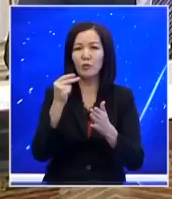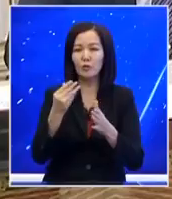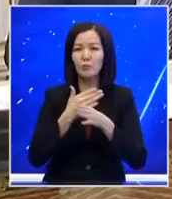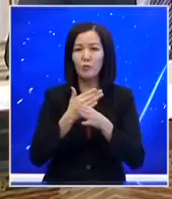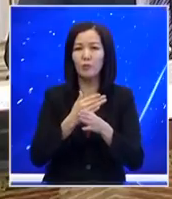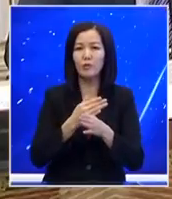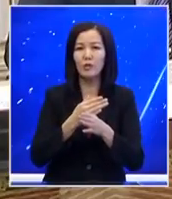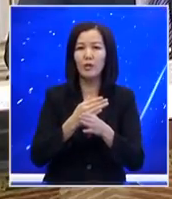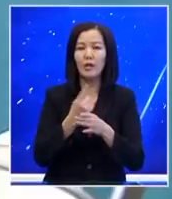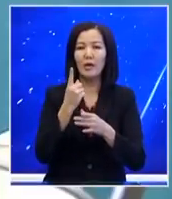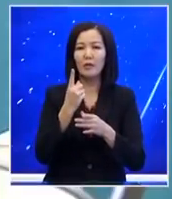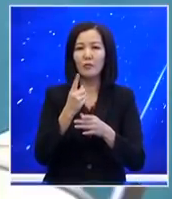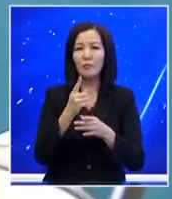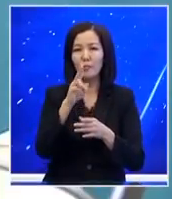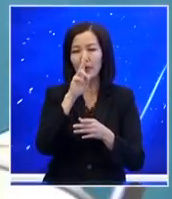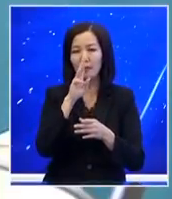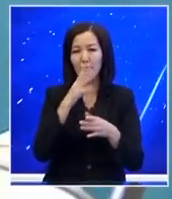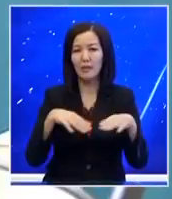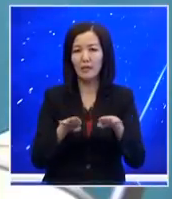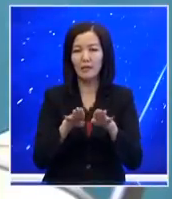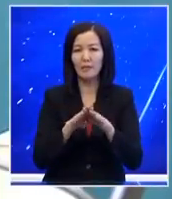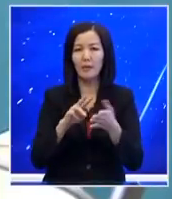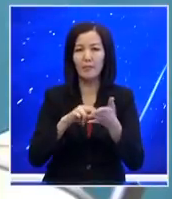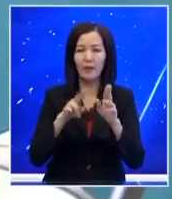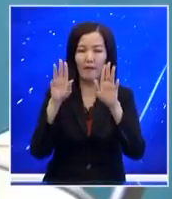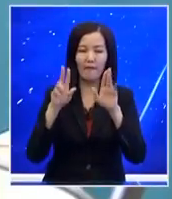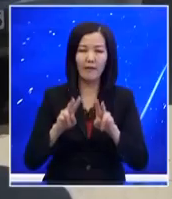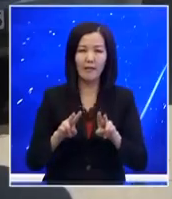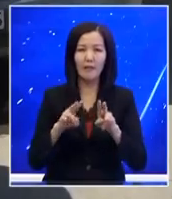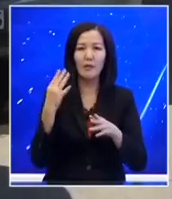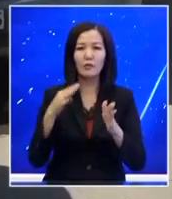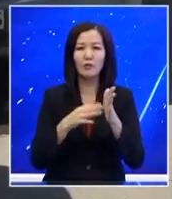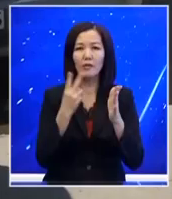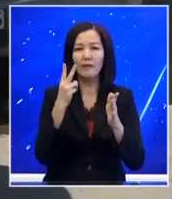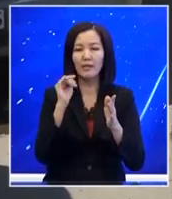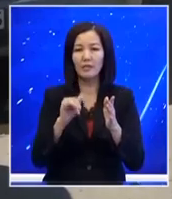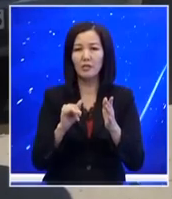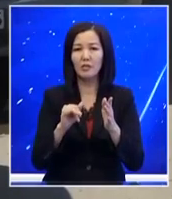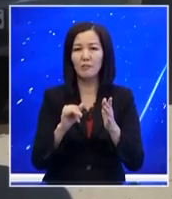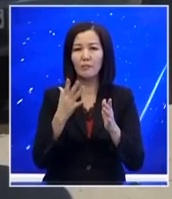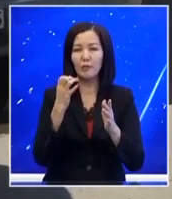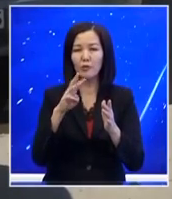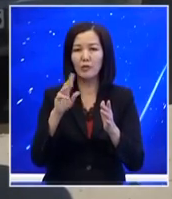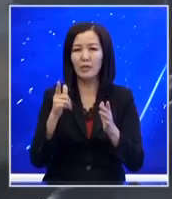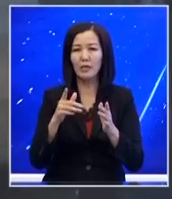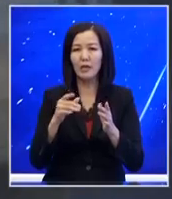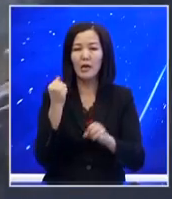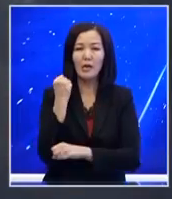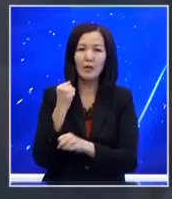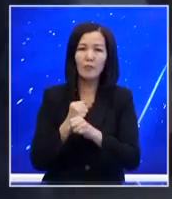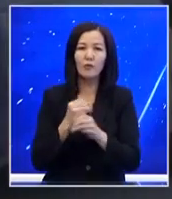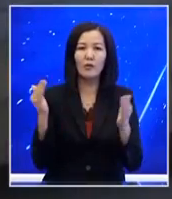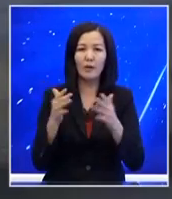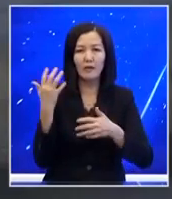в размере 1 минимальной зарплаты. По утвержденным правилам, претендентами на 42,5 тысячи тенге могут быть работники субъектов